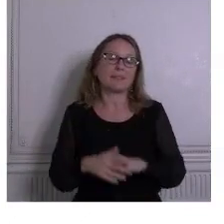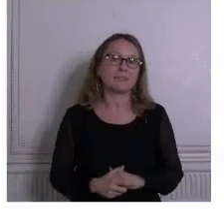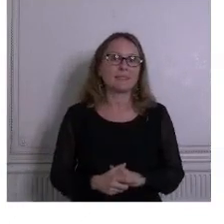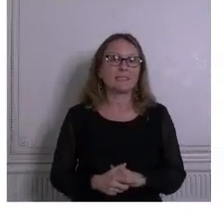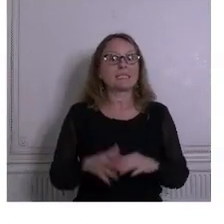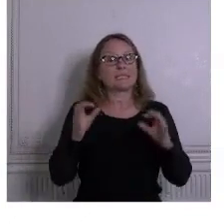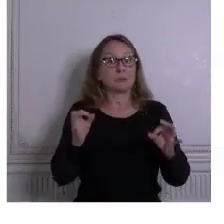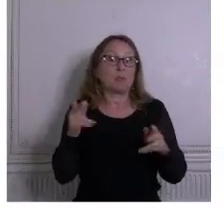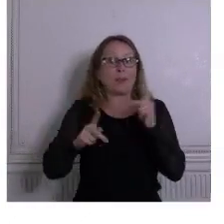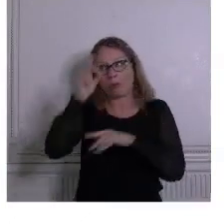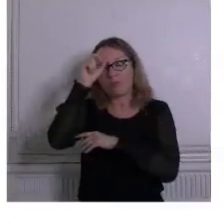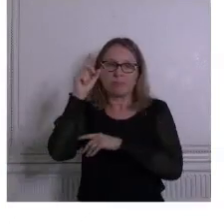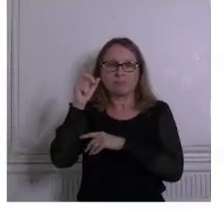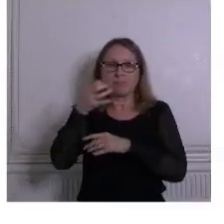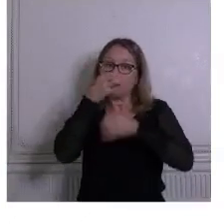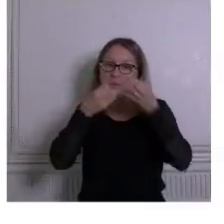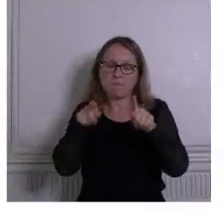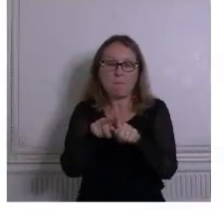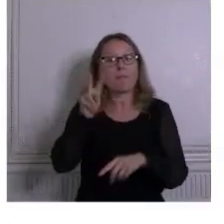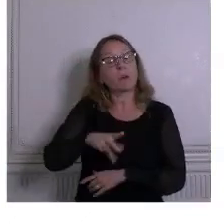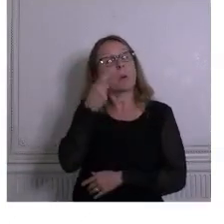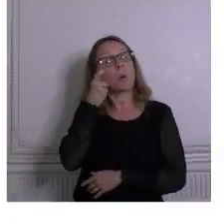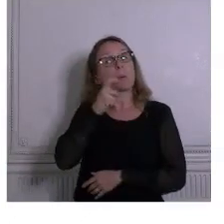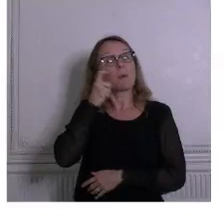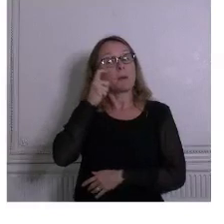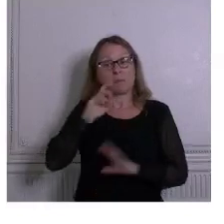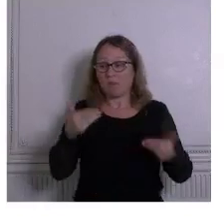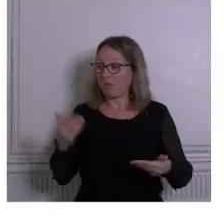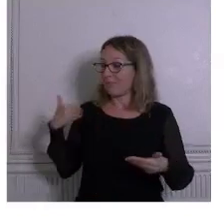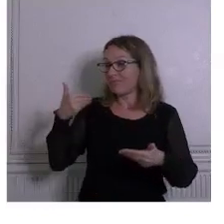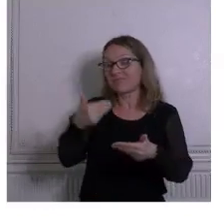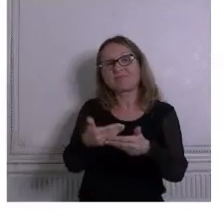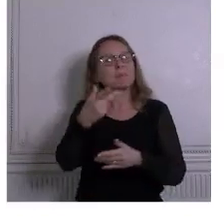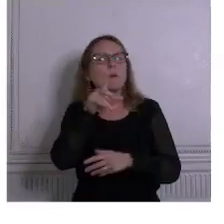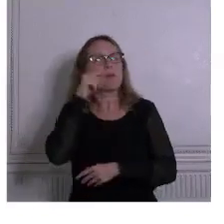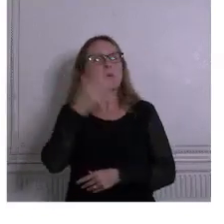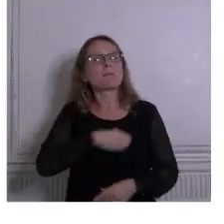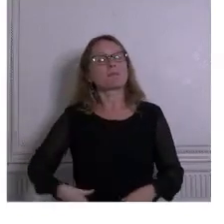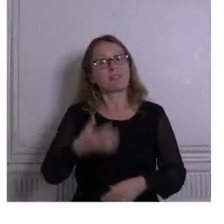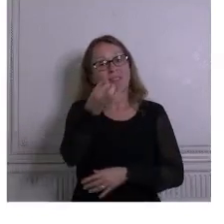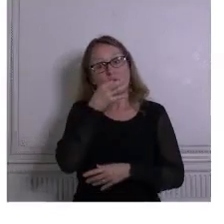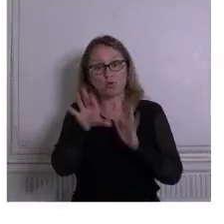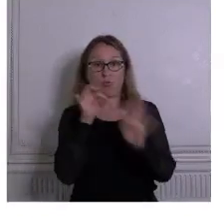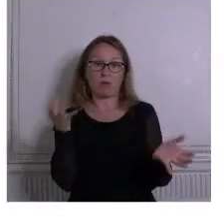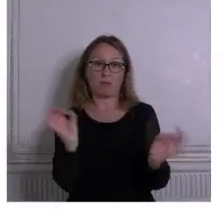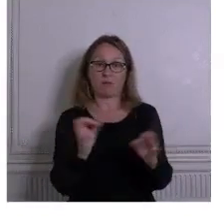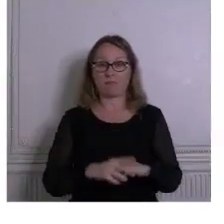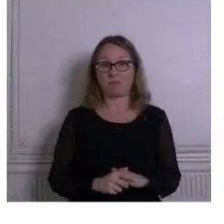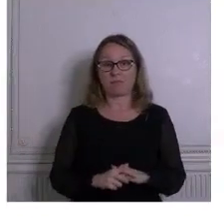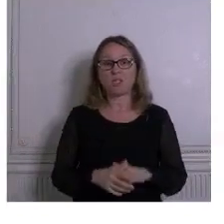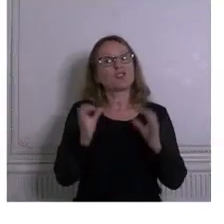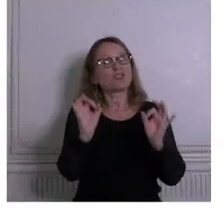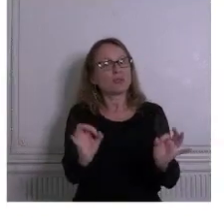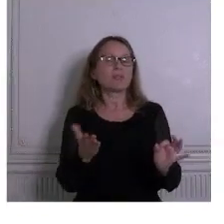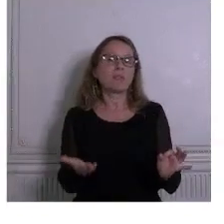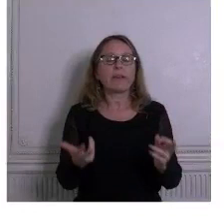été fait pour intégrer des énergies renouvelables. C'était toujours le poste sur lequel on disait « Ben non, on ne peut pas, on a utilisé tout le budget,